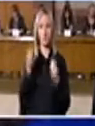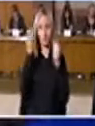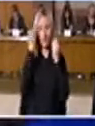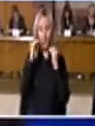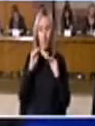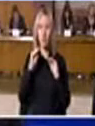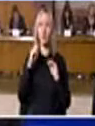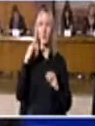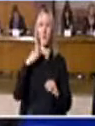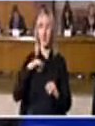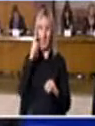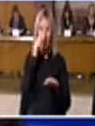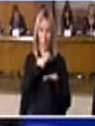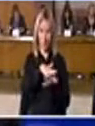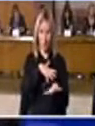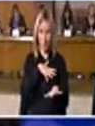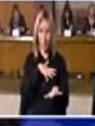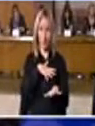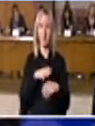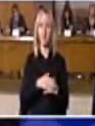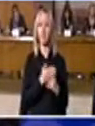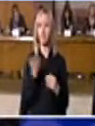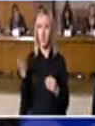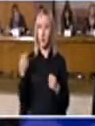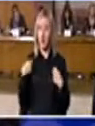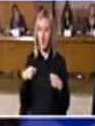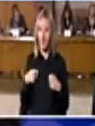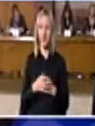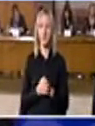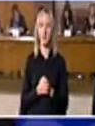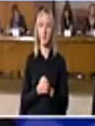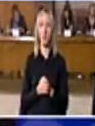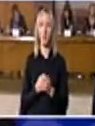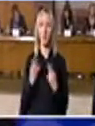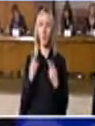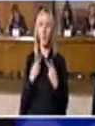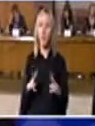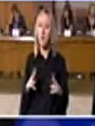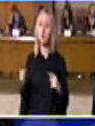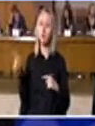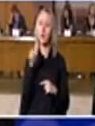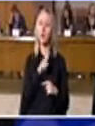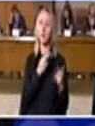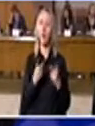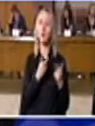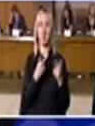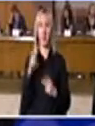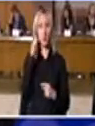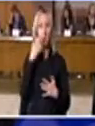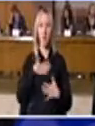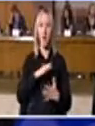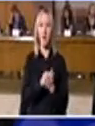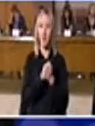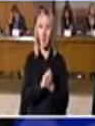Poštovana predsednice Narodne skupštine, vaše ekscelencije, uvaženi gosti i gošće, drage prijateljice